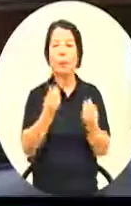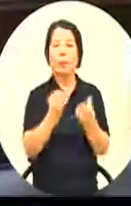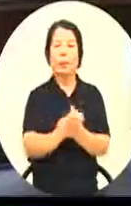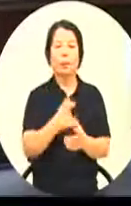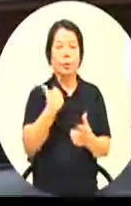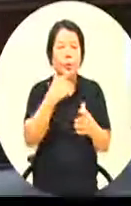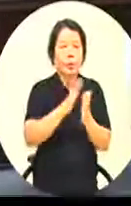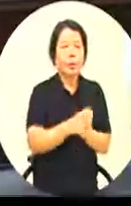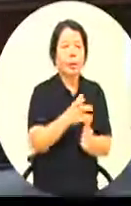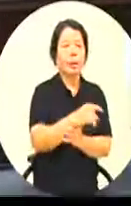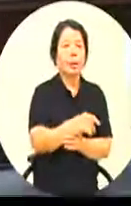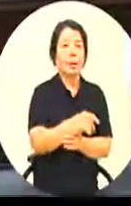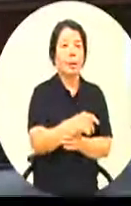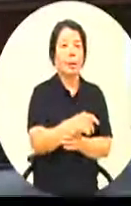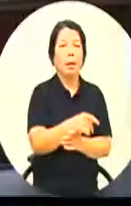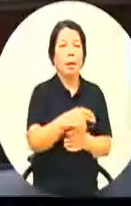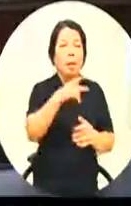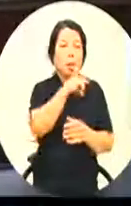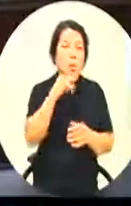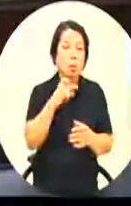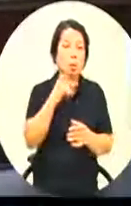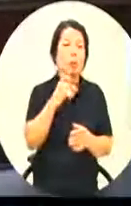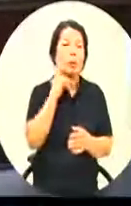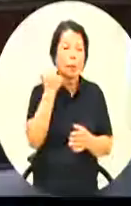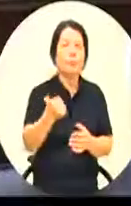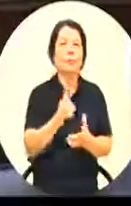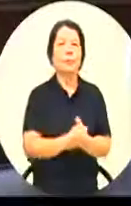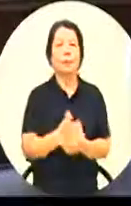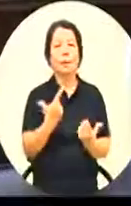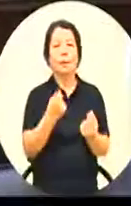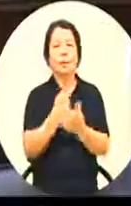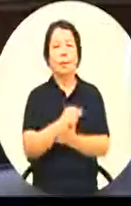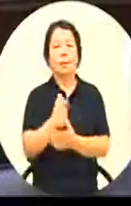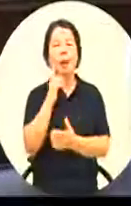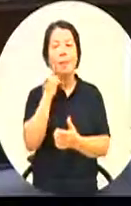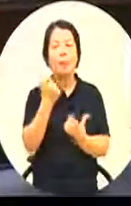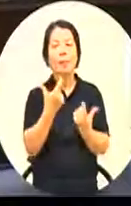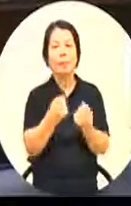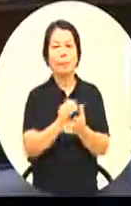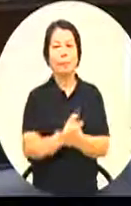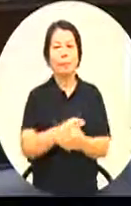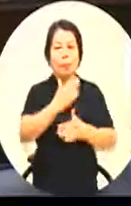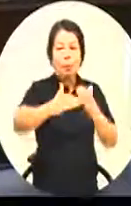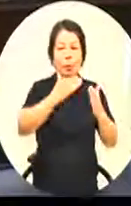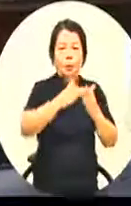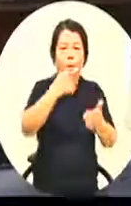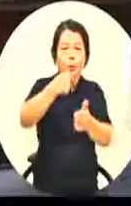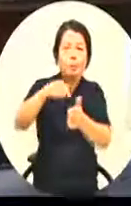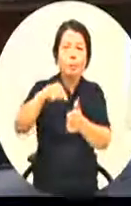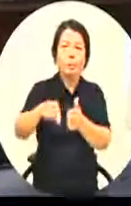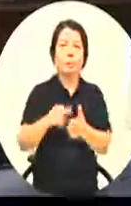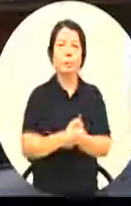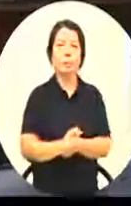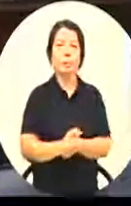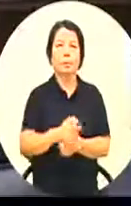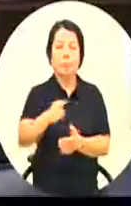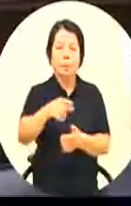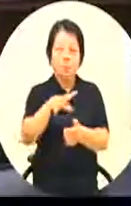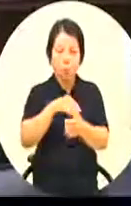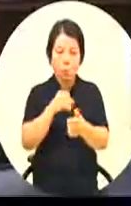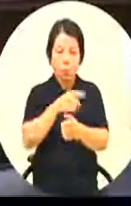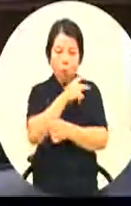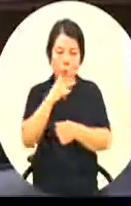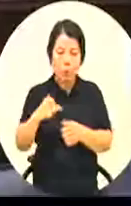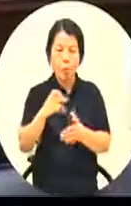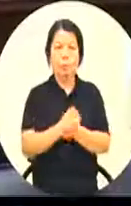讲 daddy daddy 讲到现在。但是她自己当然她还是讲爸爸这样子啦，那可能是老学校老师教的。那么她所学的